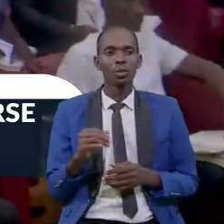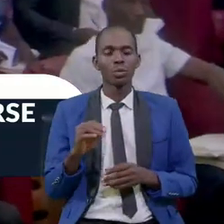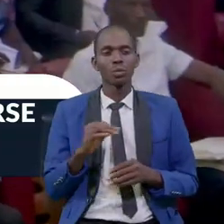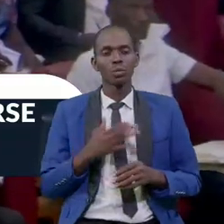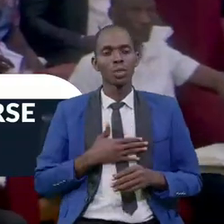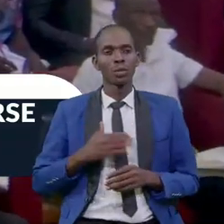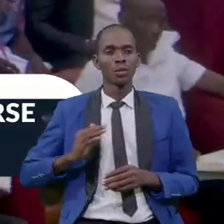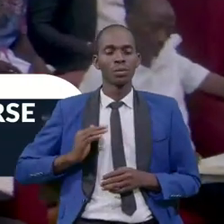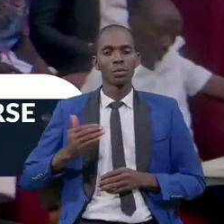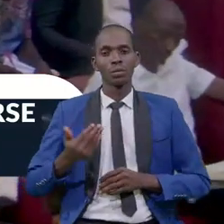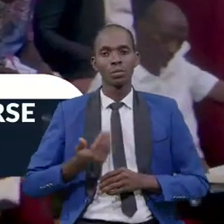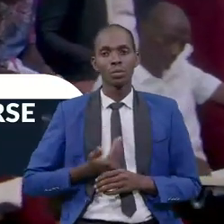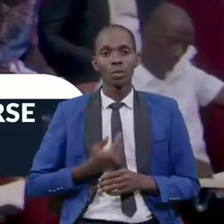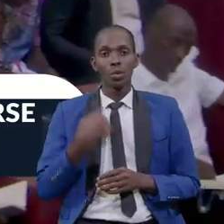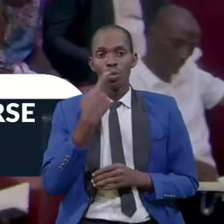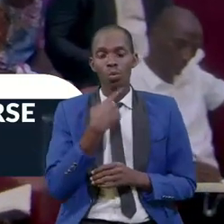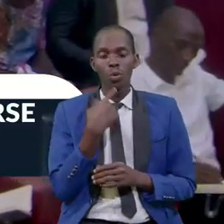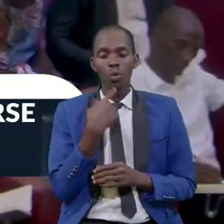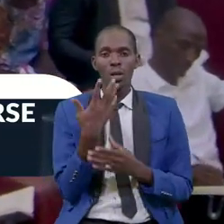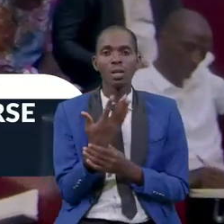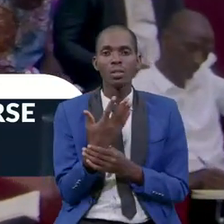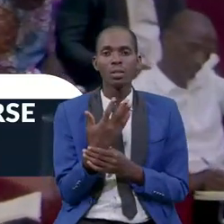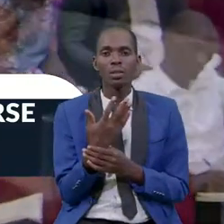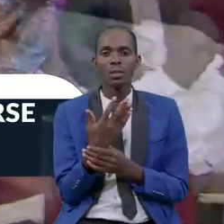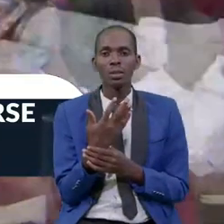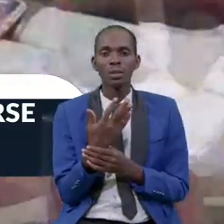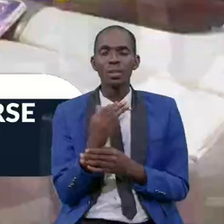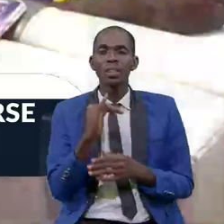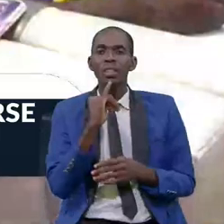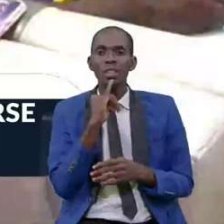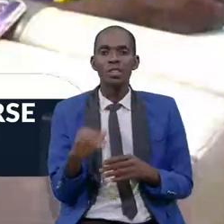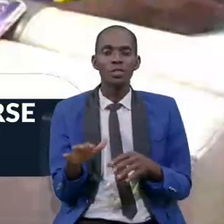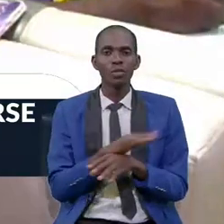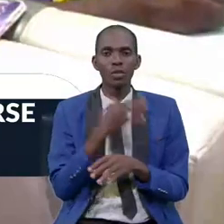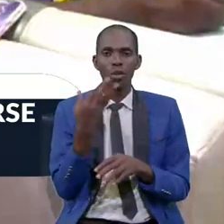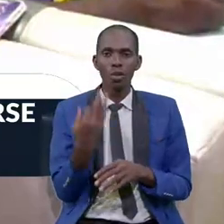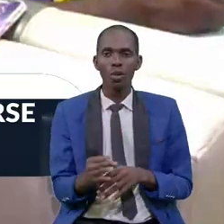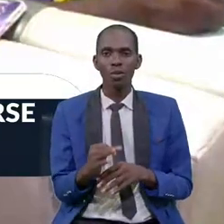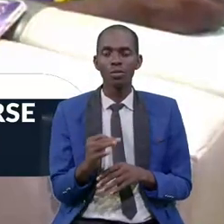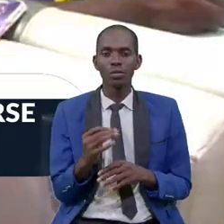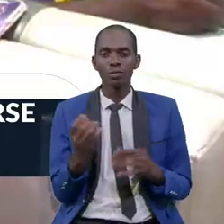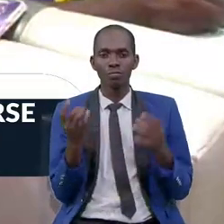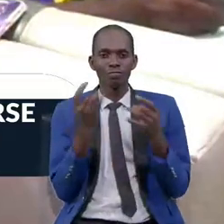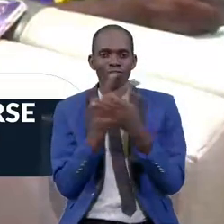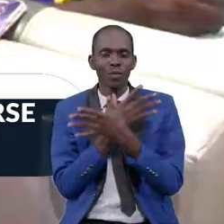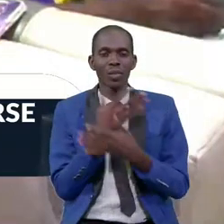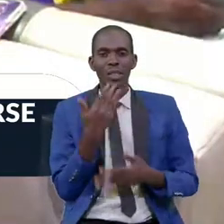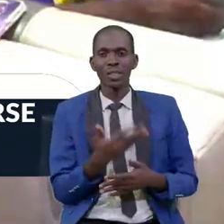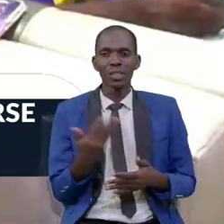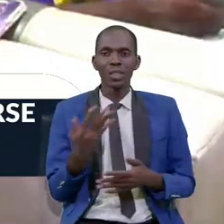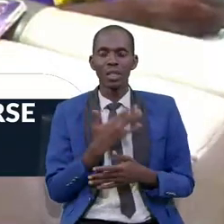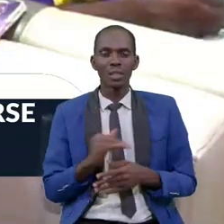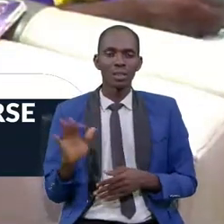Verset 10 dit, « Dont les mains sont criminelles et la droite pleine